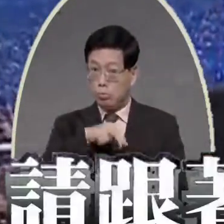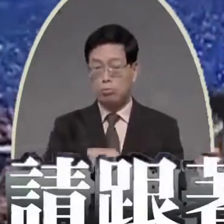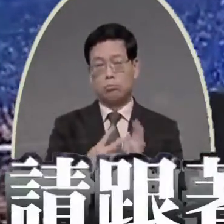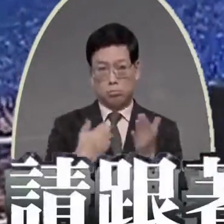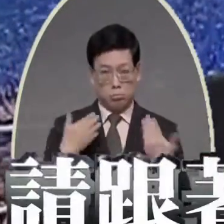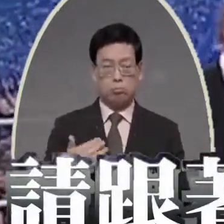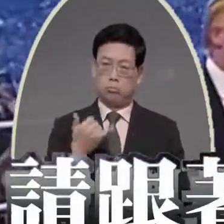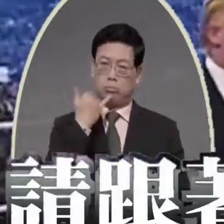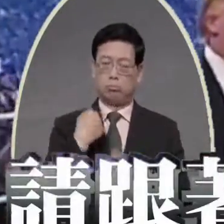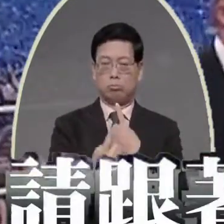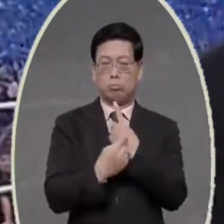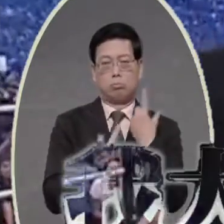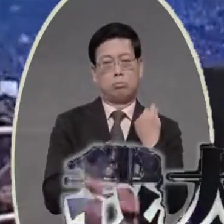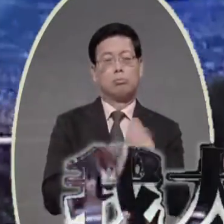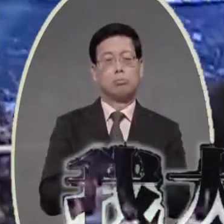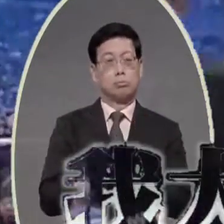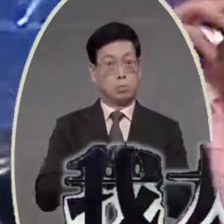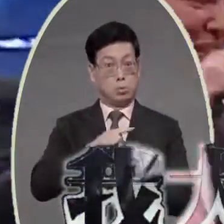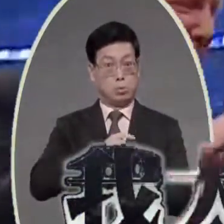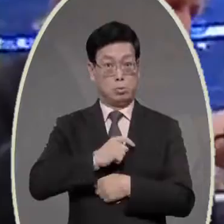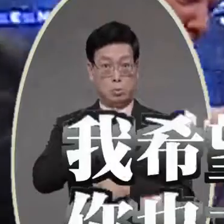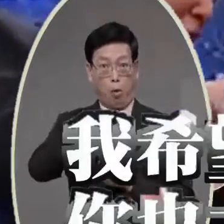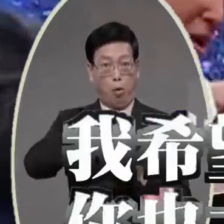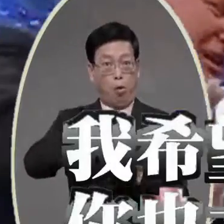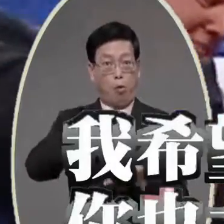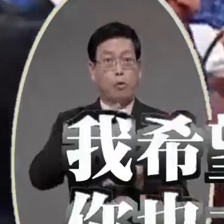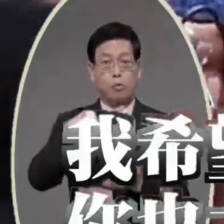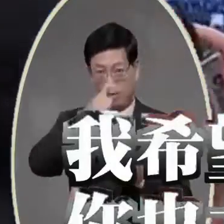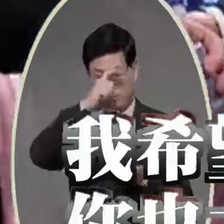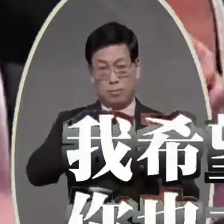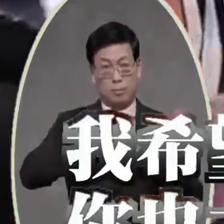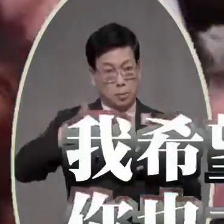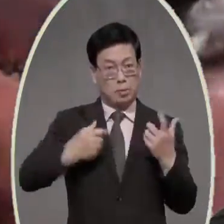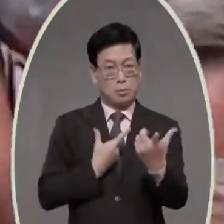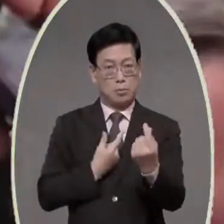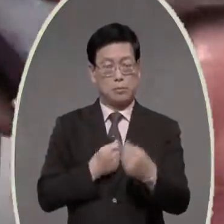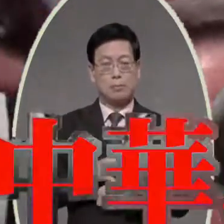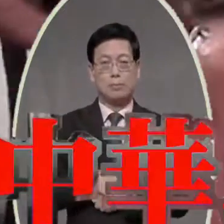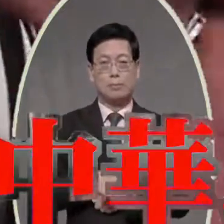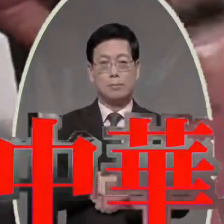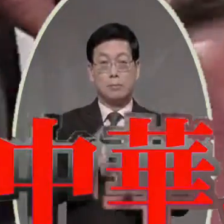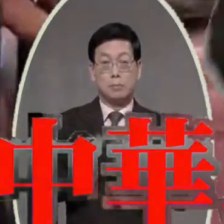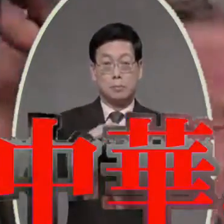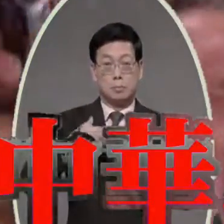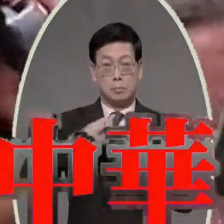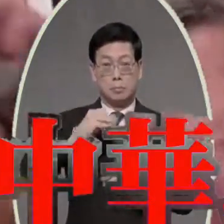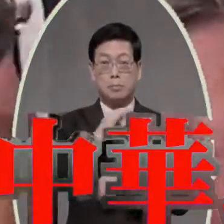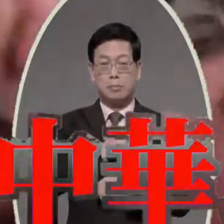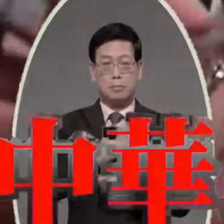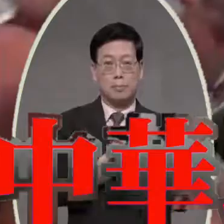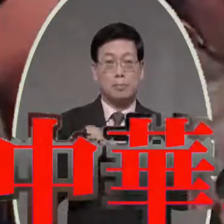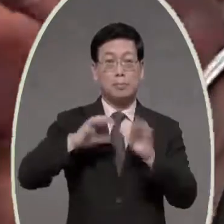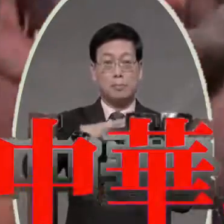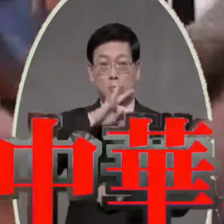之后请跟着我的方向，我大喊三声，我希望蔡英文总统你也大喊三声，中华民国万岁，